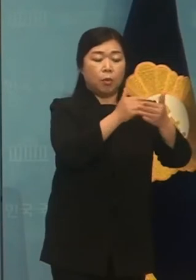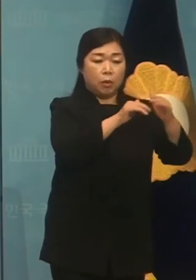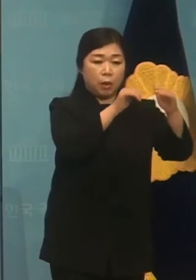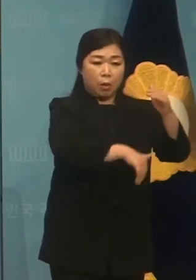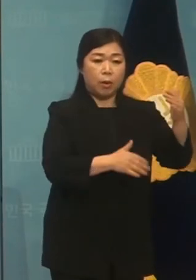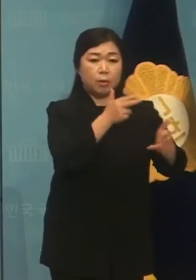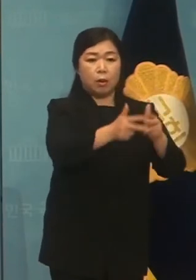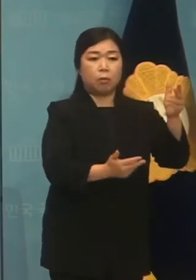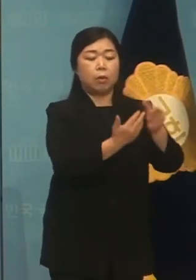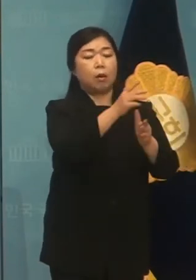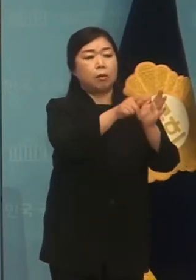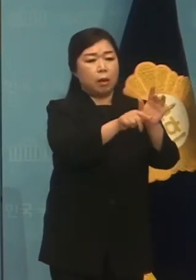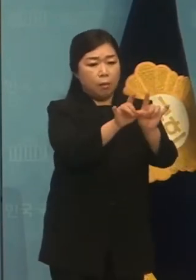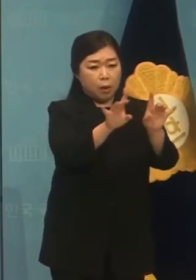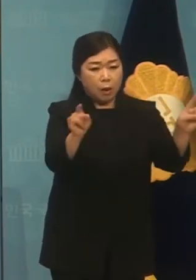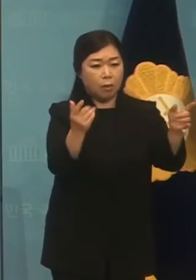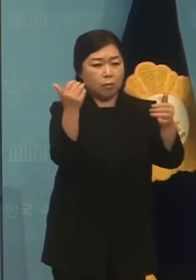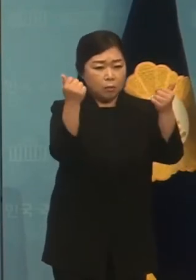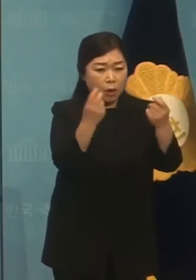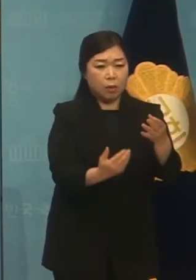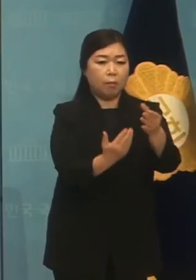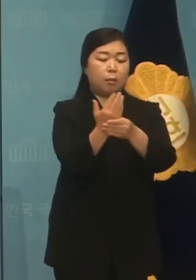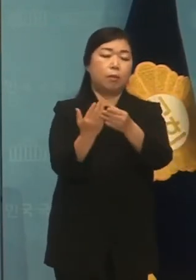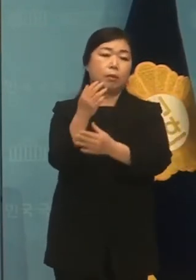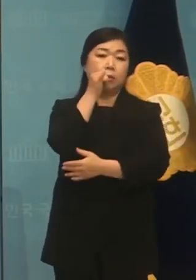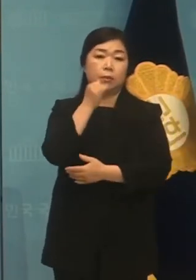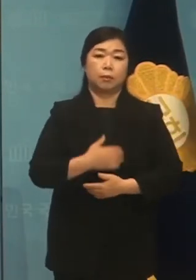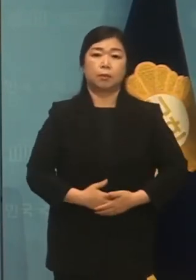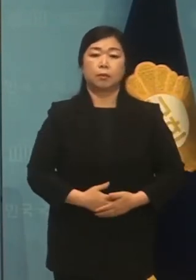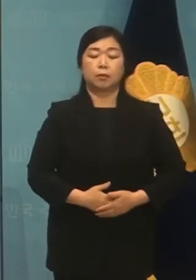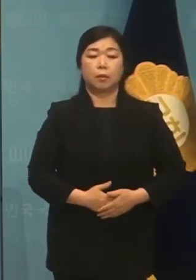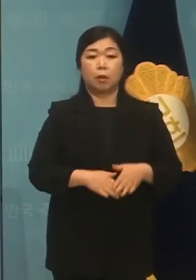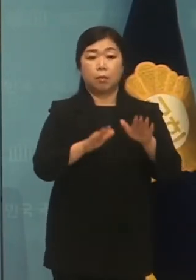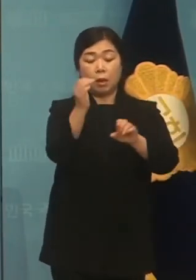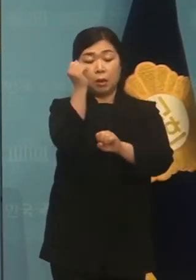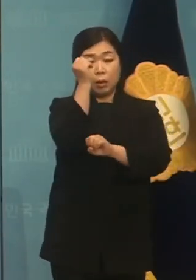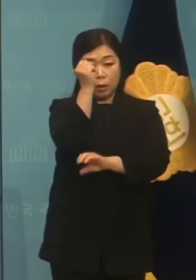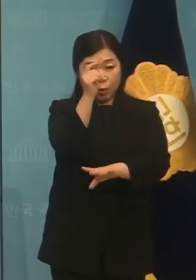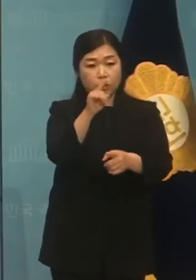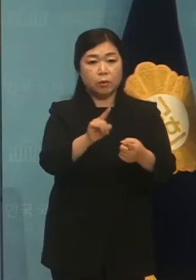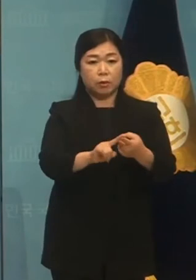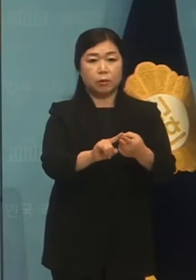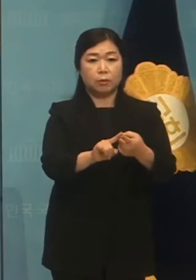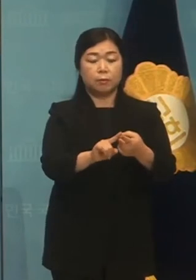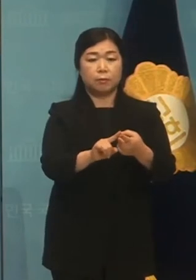일어날 때마다 수없이 많이 일어납니다. 그래서 이번에 근본적인